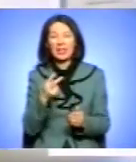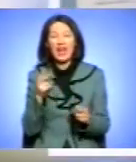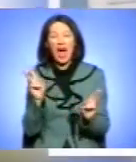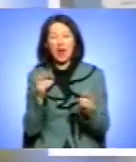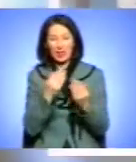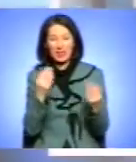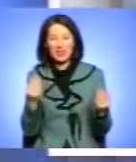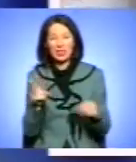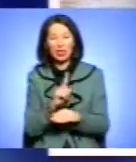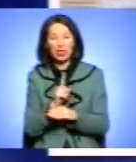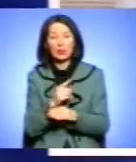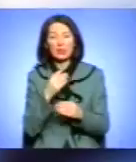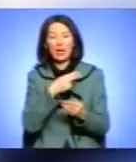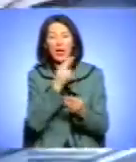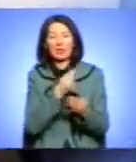галереї.